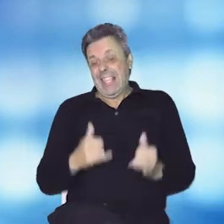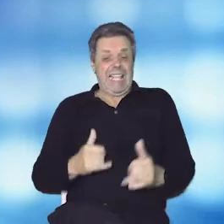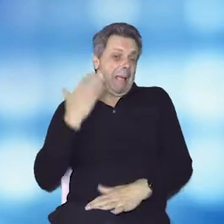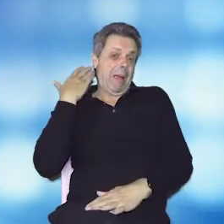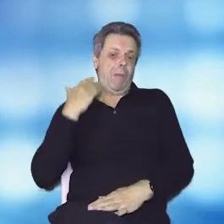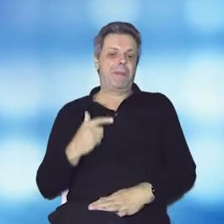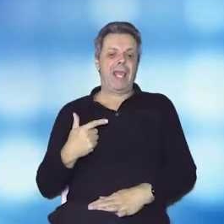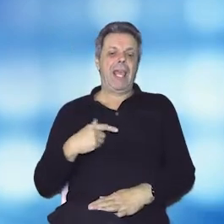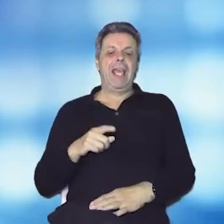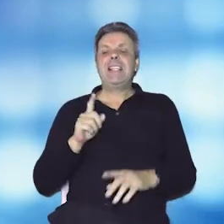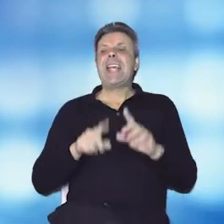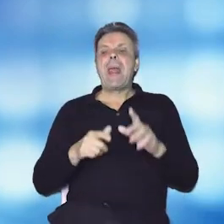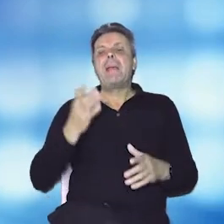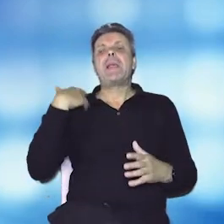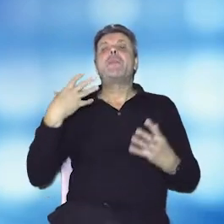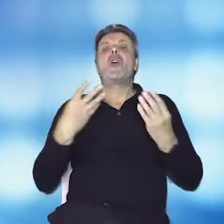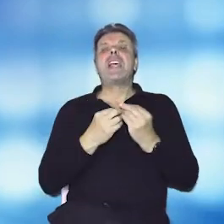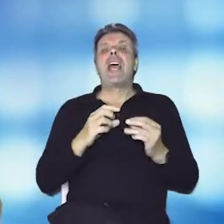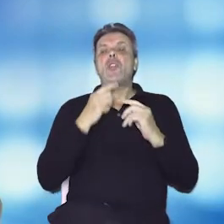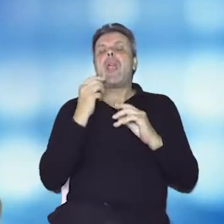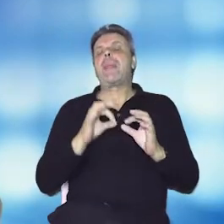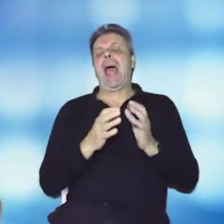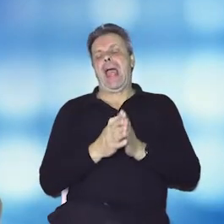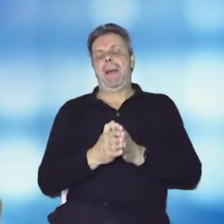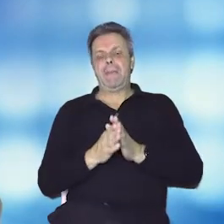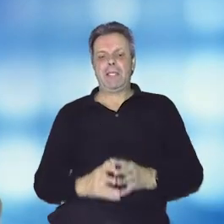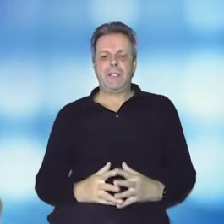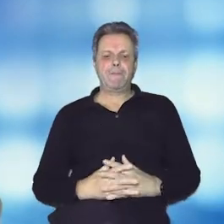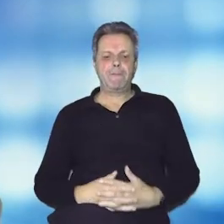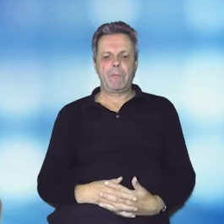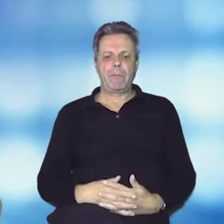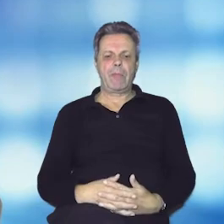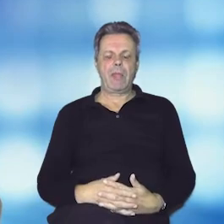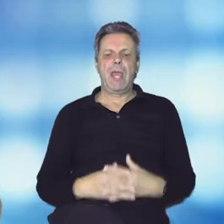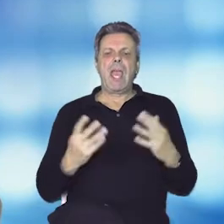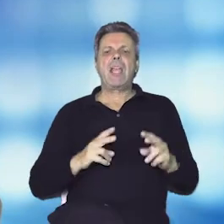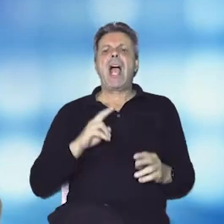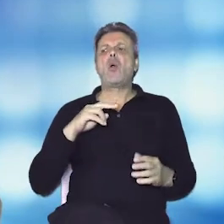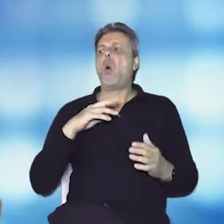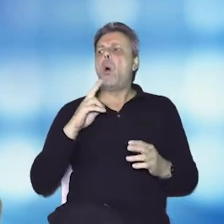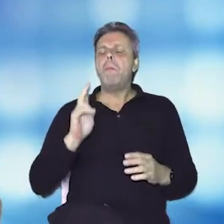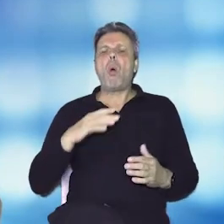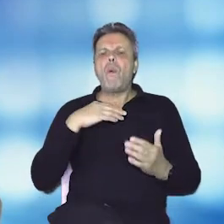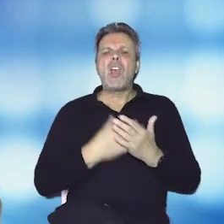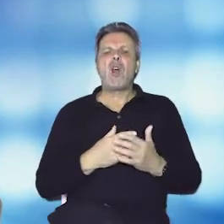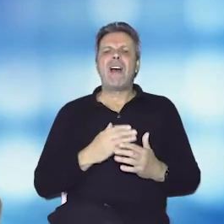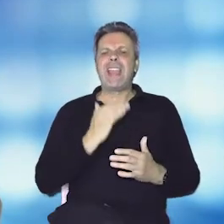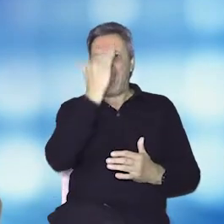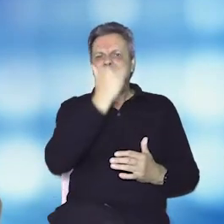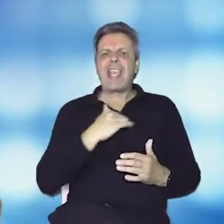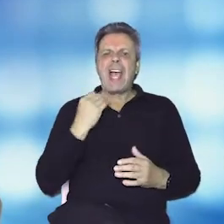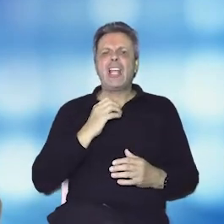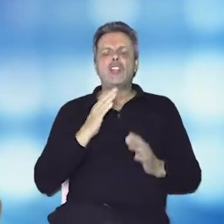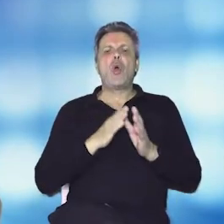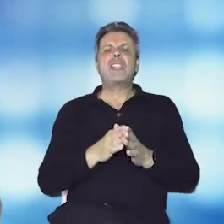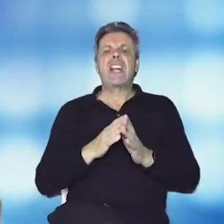Sa nekima od njih sam i služio na misiji. I sad kako mogu vjerovati katoličkoj crkvi ako me